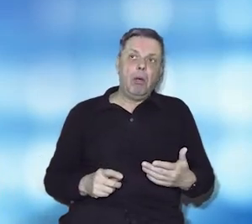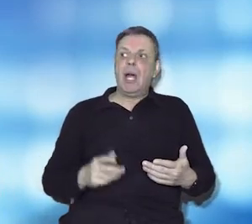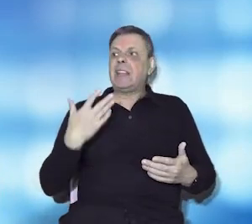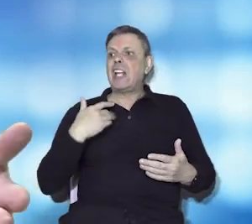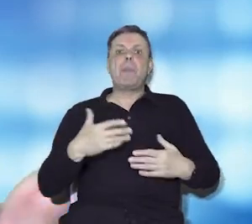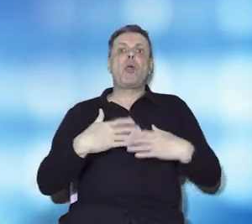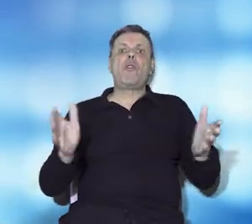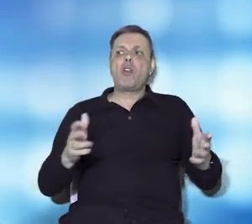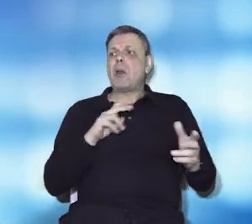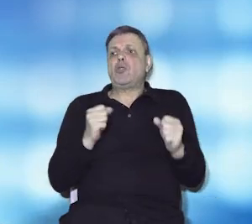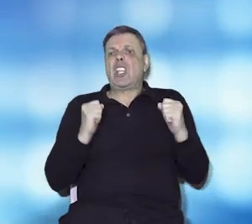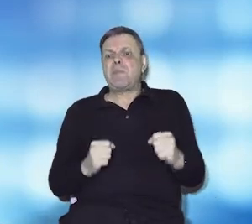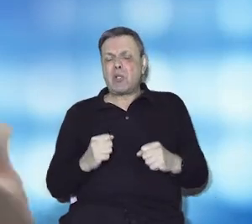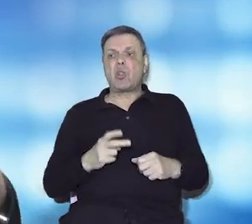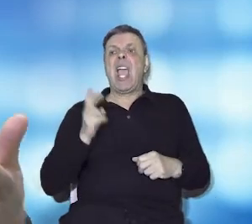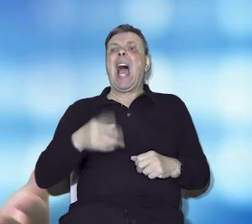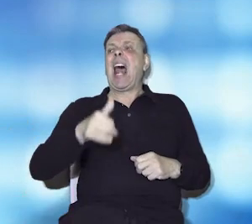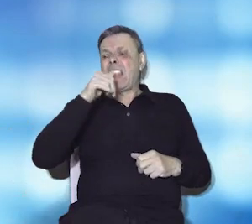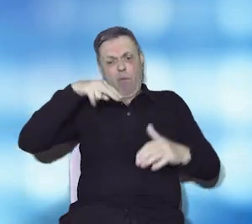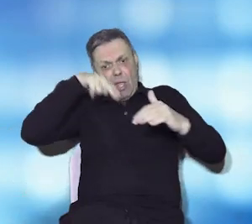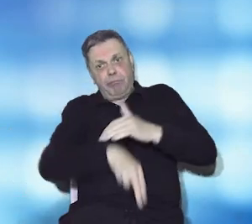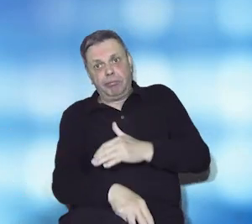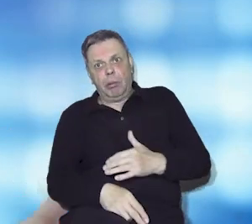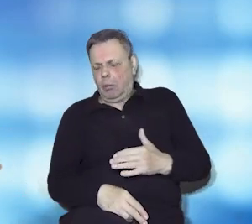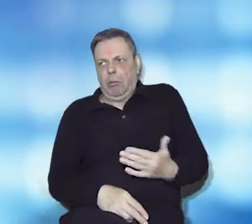li biti u hladnoj vodi. Znači donesem